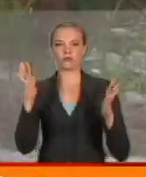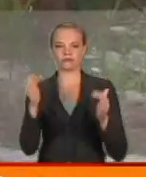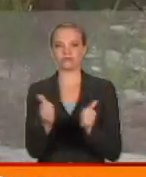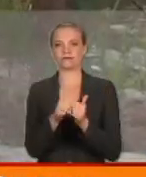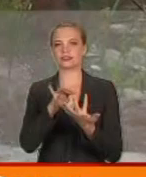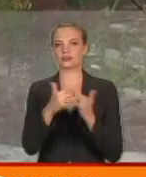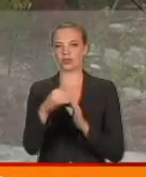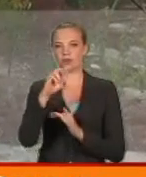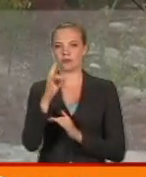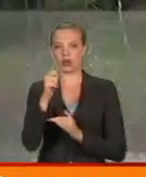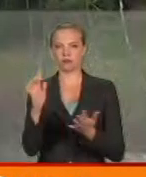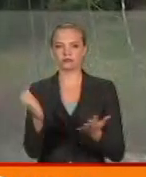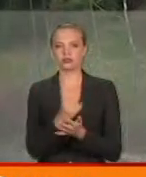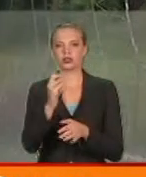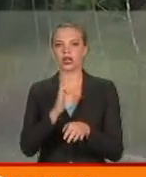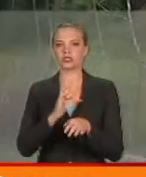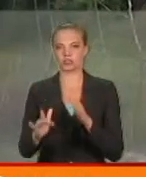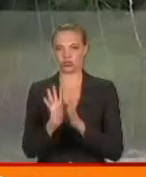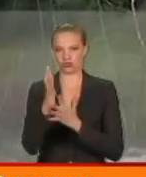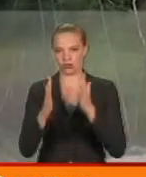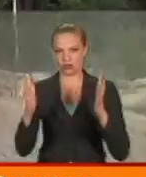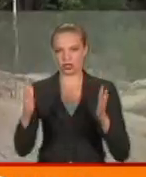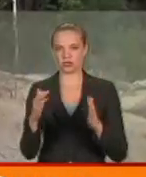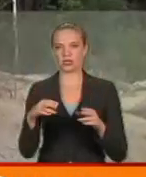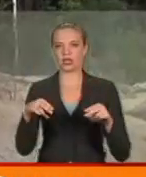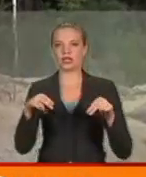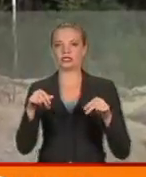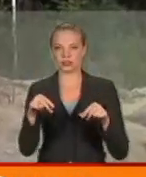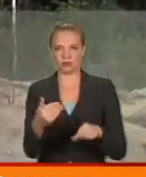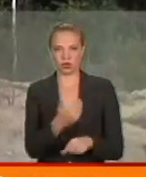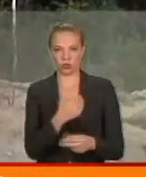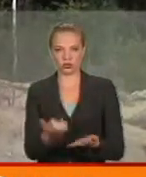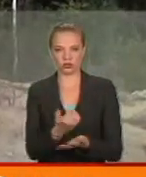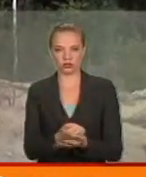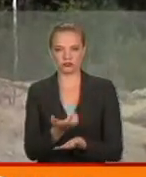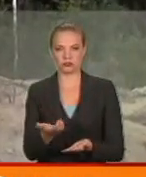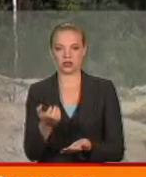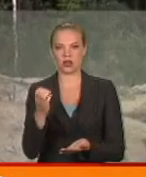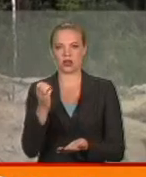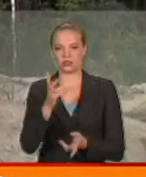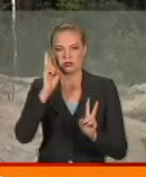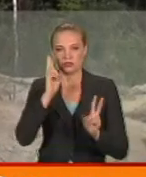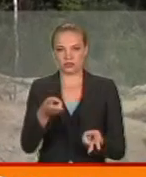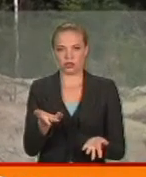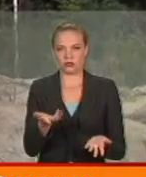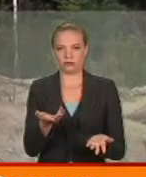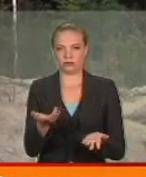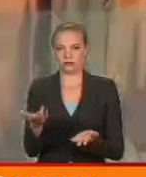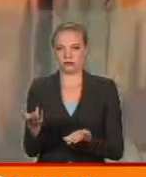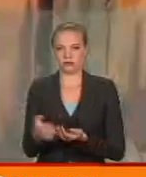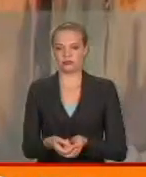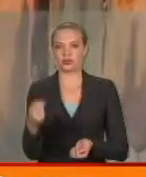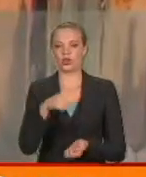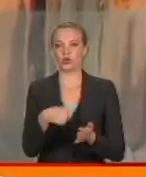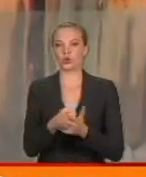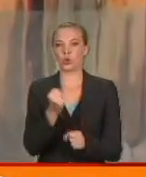неподалік села Перга натрапили на знищений копачами ліс. Землі хотіли набрати до колеги, а я не знаю, де тут вже набирати.